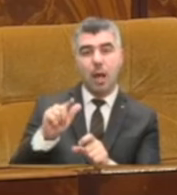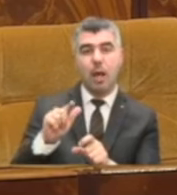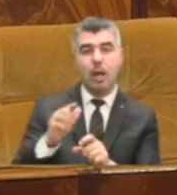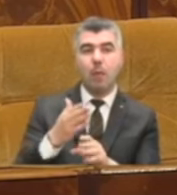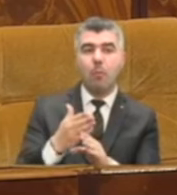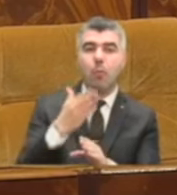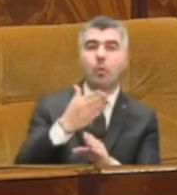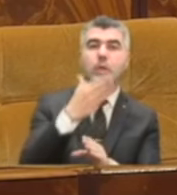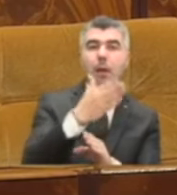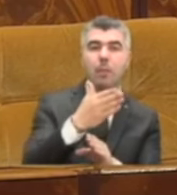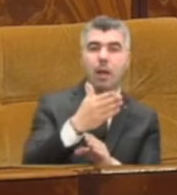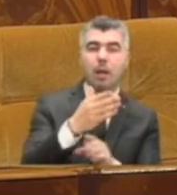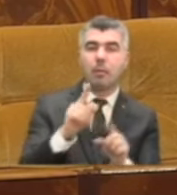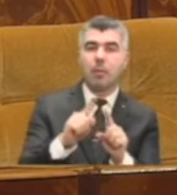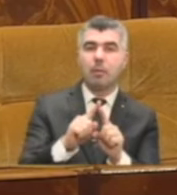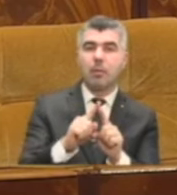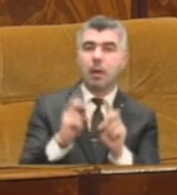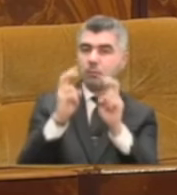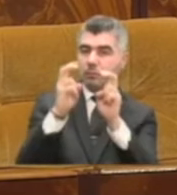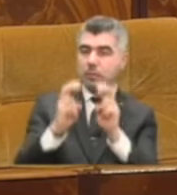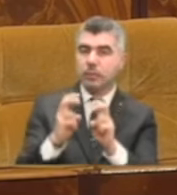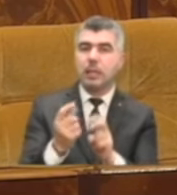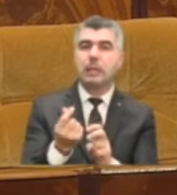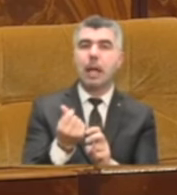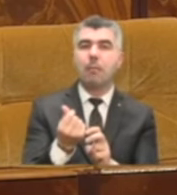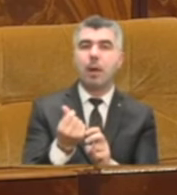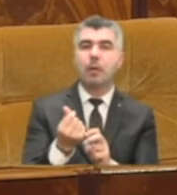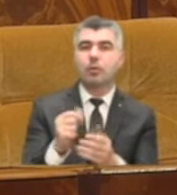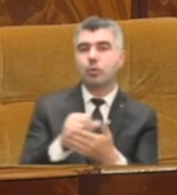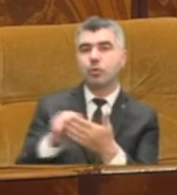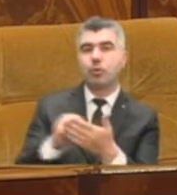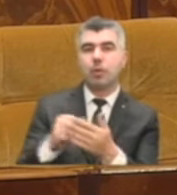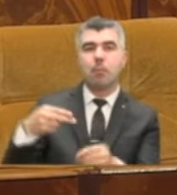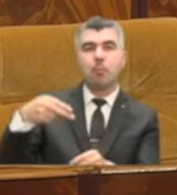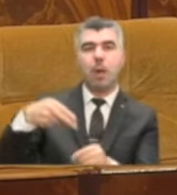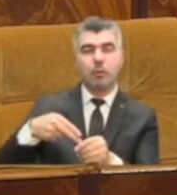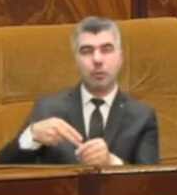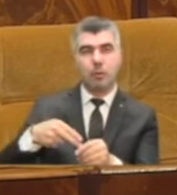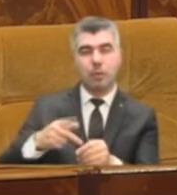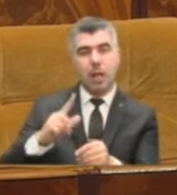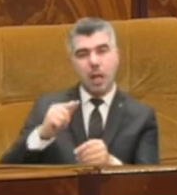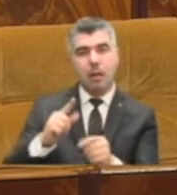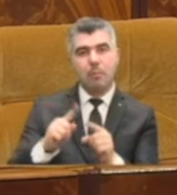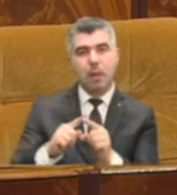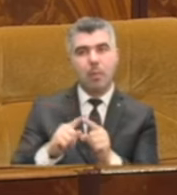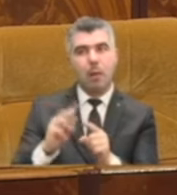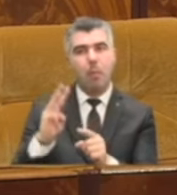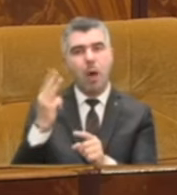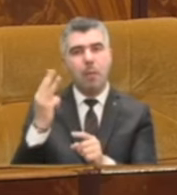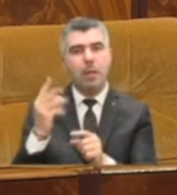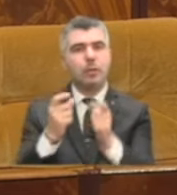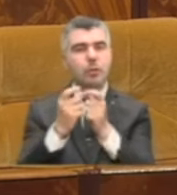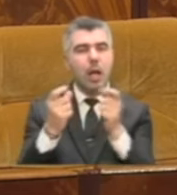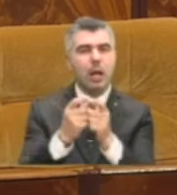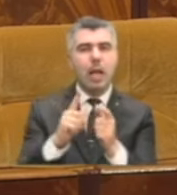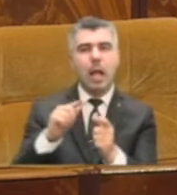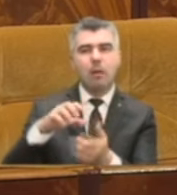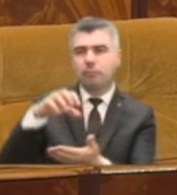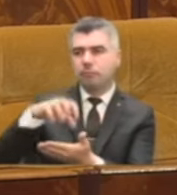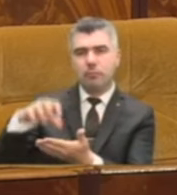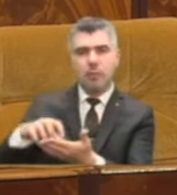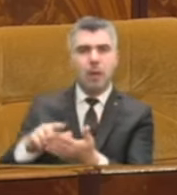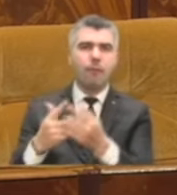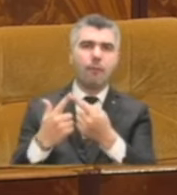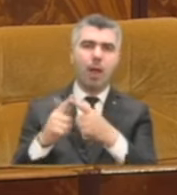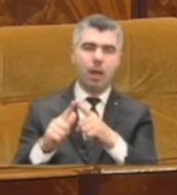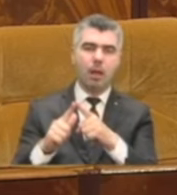باش تخفض الاسعار بفضل هذا المصفات او لا مجموعه المصفات صغيره